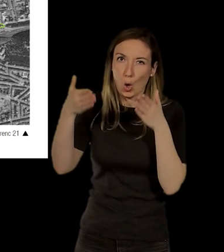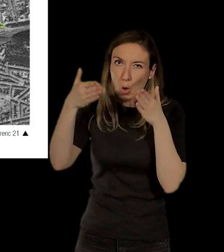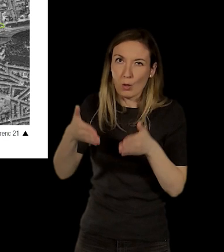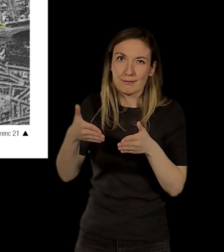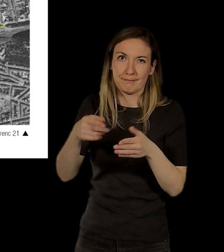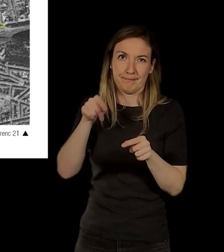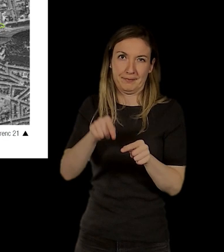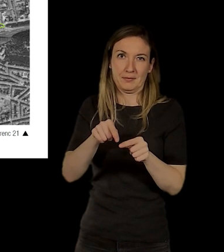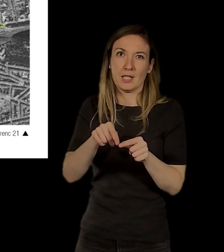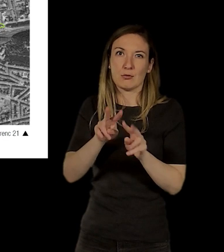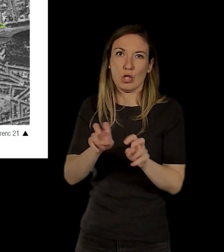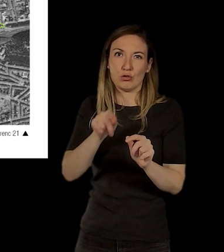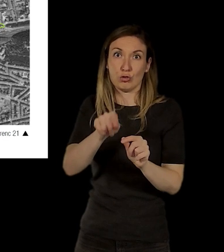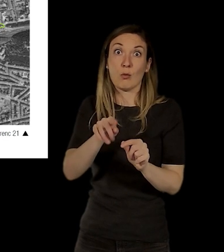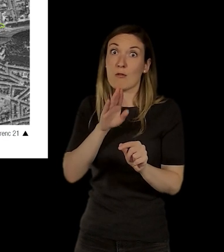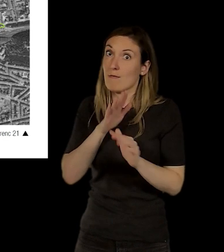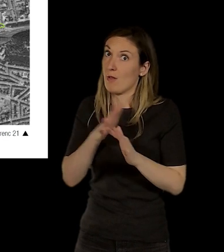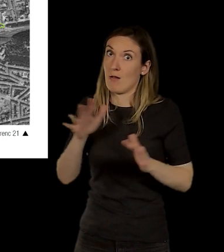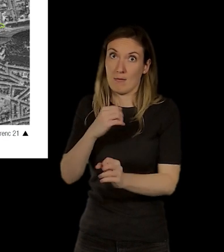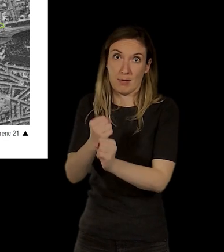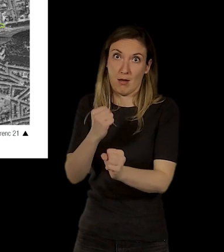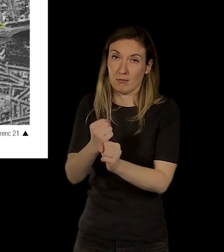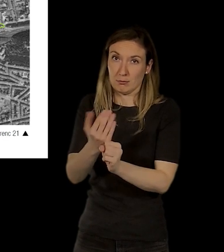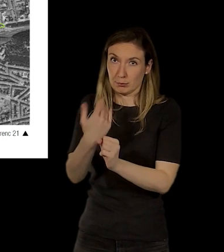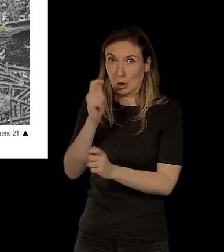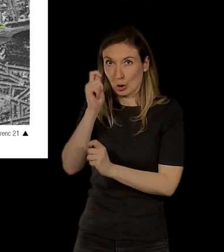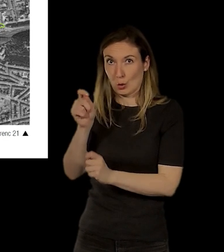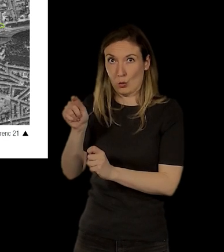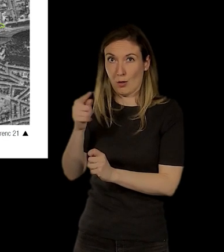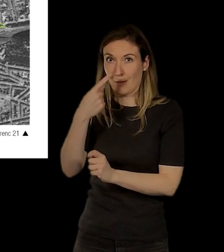skupině udělal obrovský kus práce a vlastně